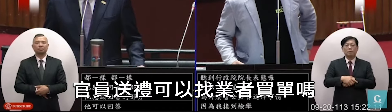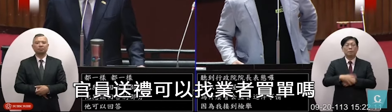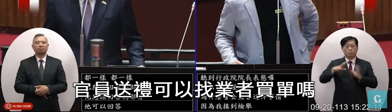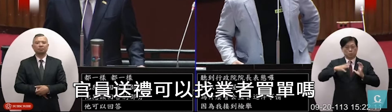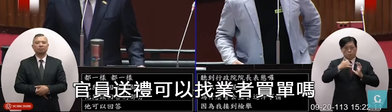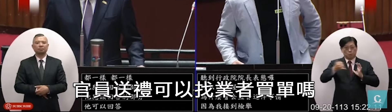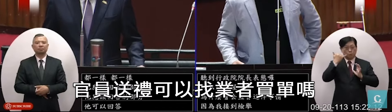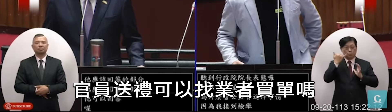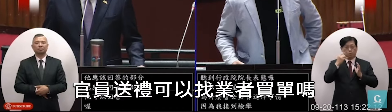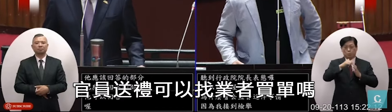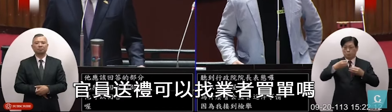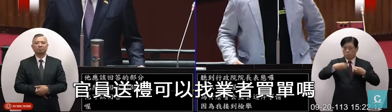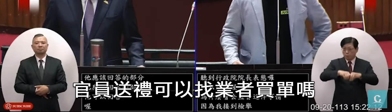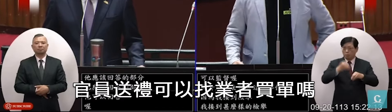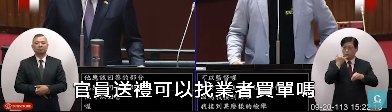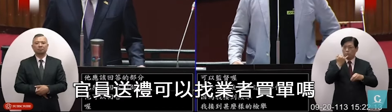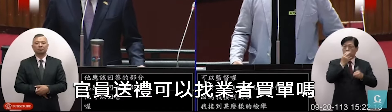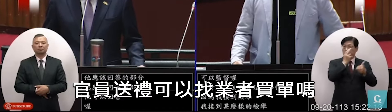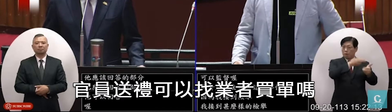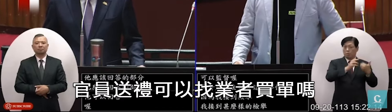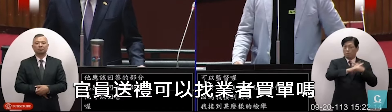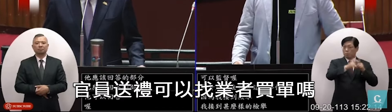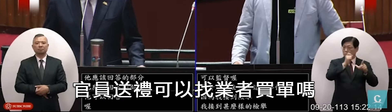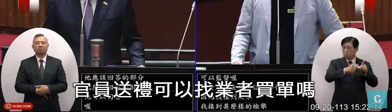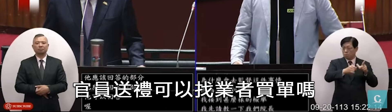员送礼可以找业者买单吗？